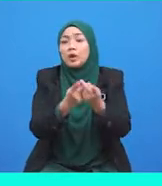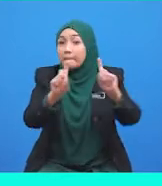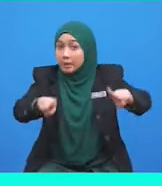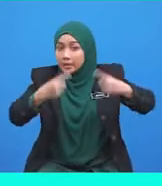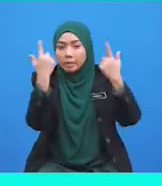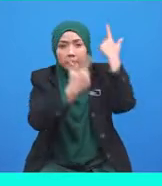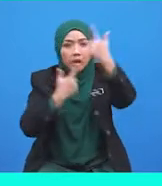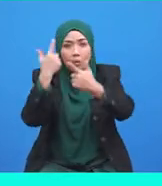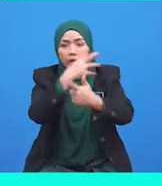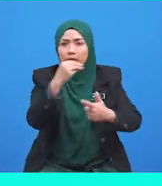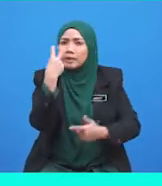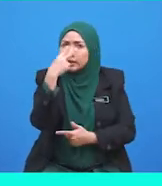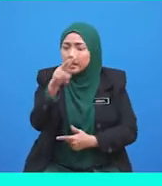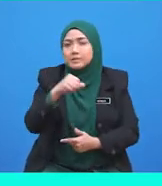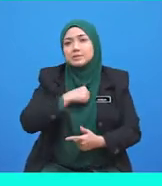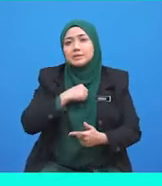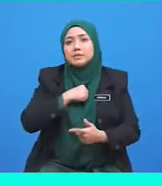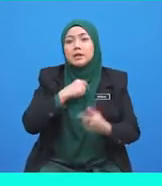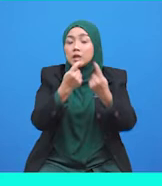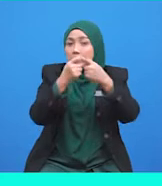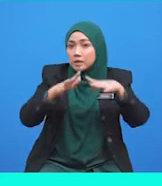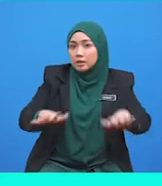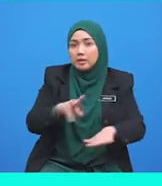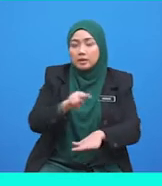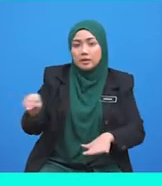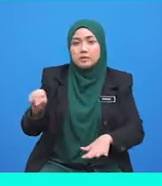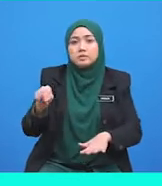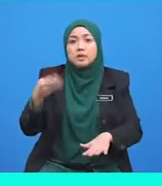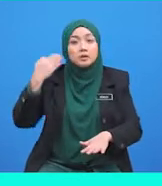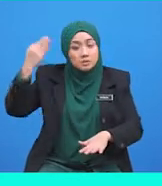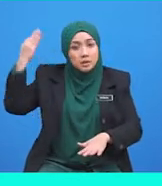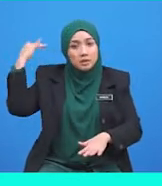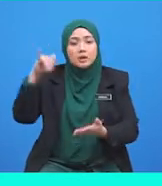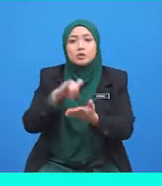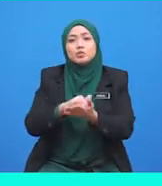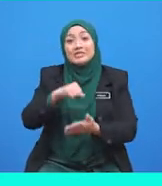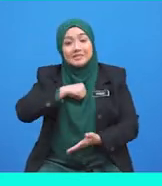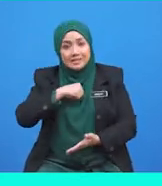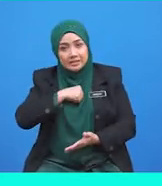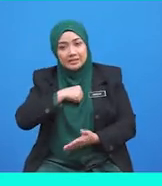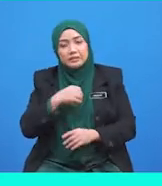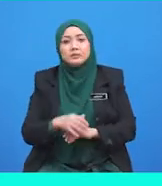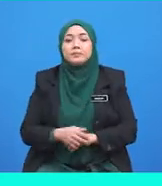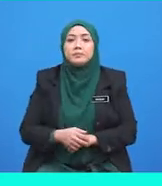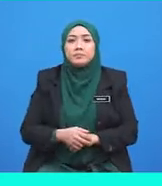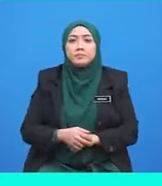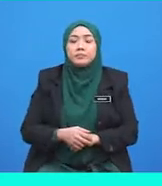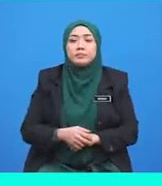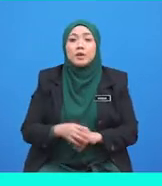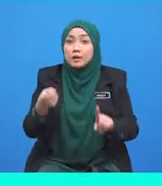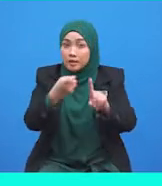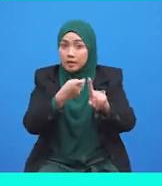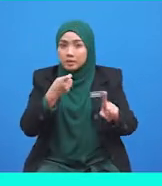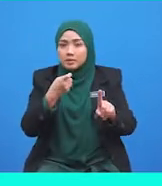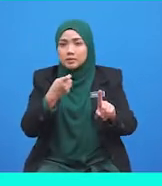sana dan melihat sendiri tinggalan sejarah tersebut. Bukan itu sahaja, dari sudut pelancongan